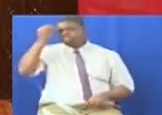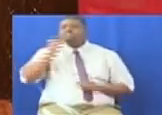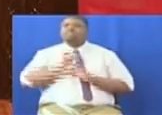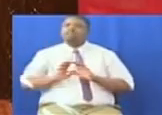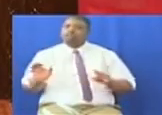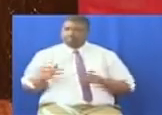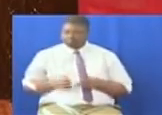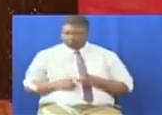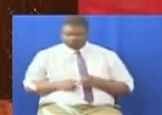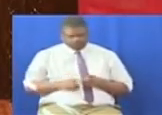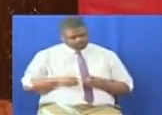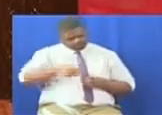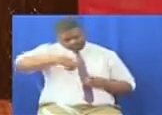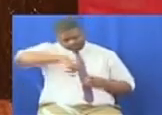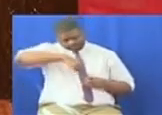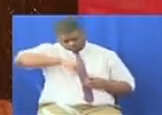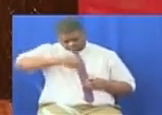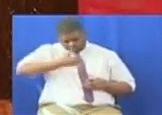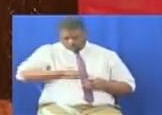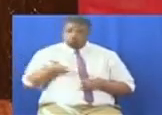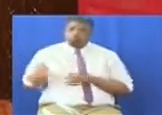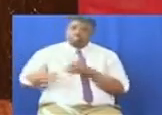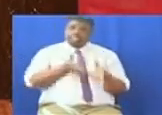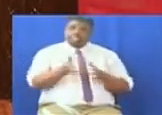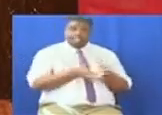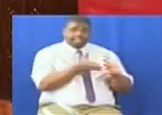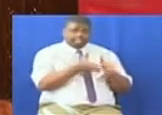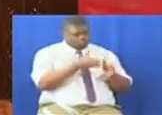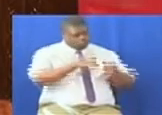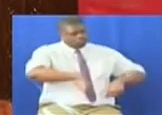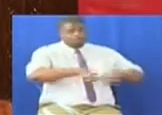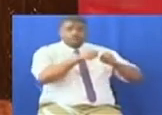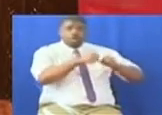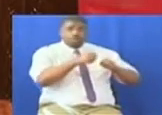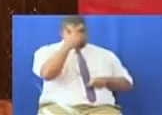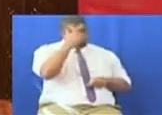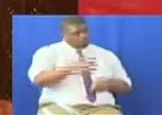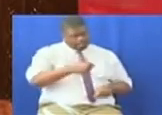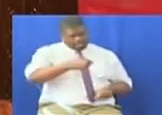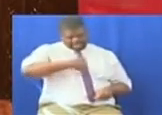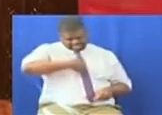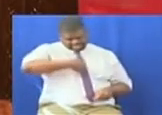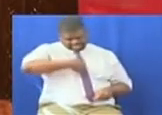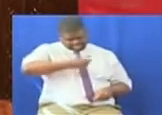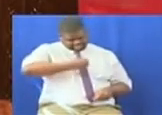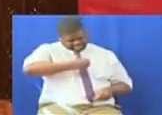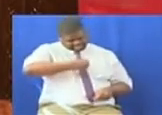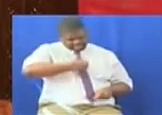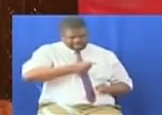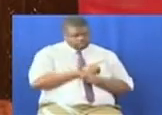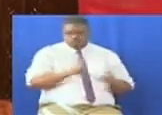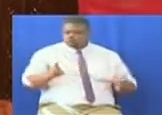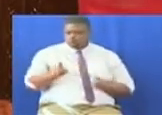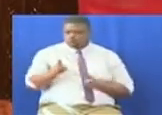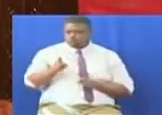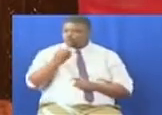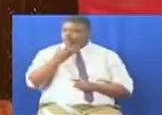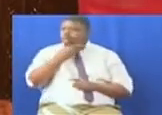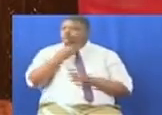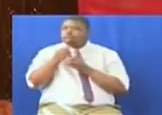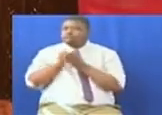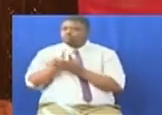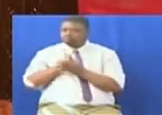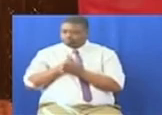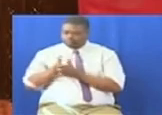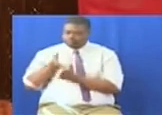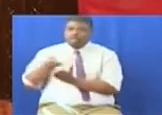kutawala Watanzania kwa imani yetu sisi, sio kwa imani ya hera wala imani ya vyeo. Kwa hiyo nimshukuru Mheshimiwa Rais kwa hiyo